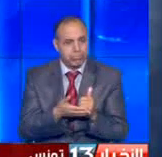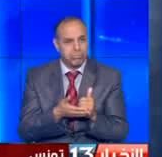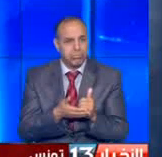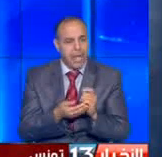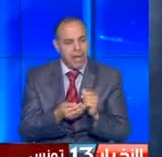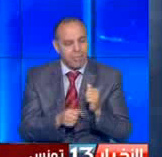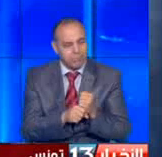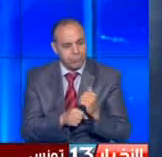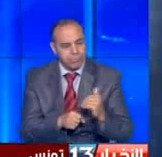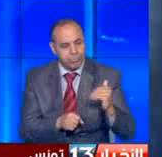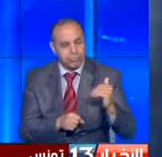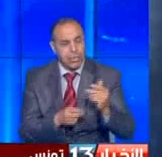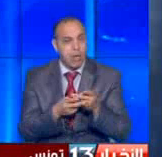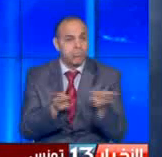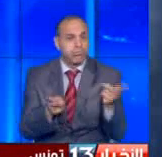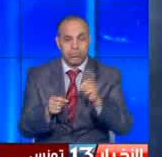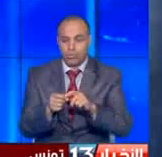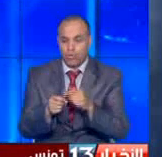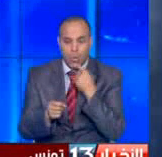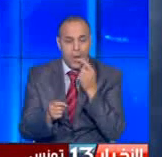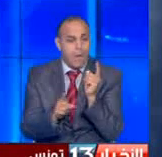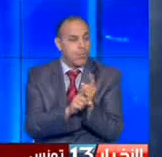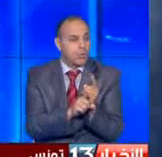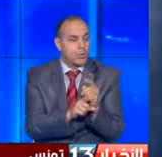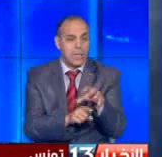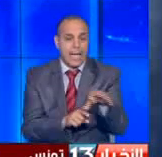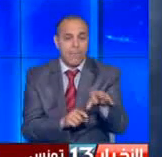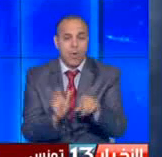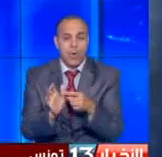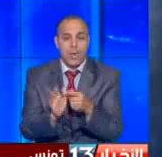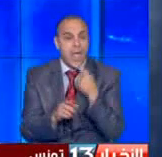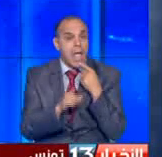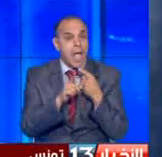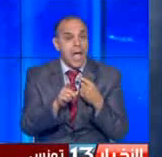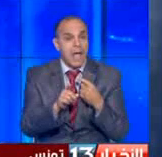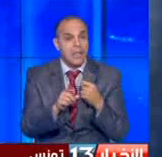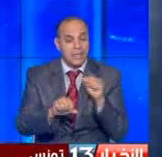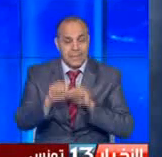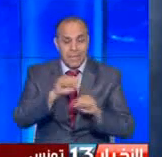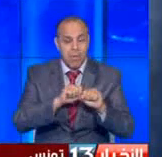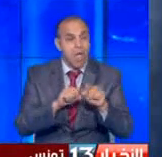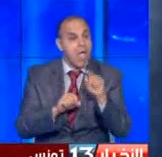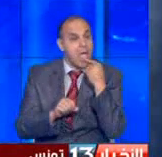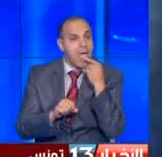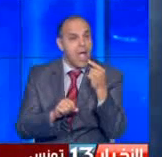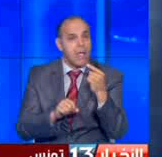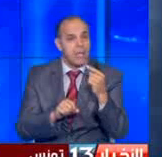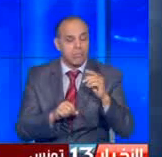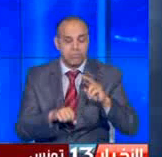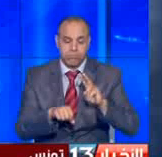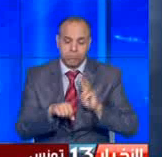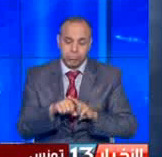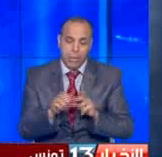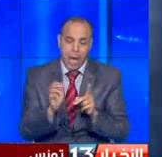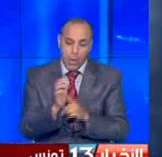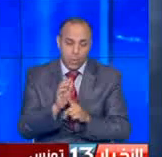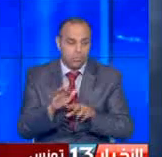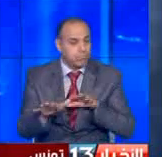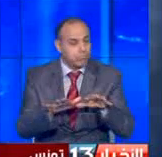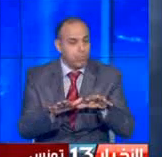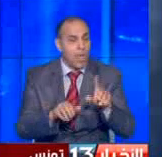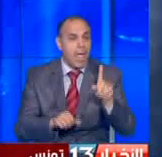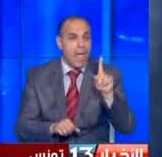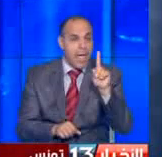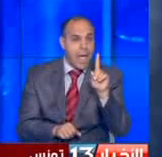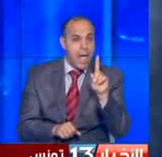التنميه طرح الم شاركنا خلال الملتقى الاقليمي الاول الذي انتظم في الغرب الاطار القانوني والاجراءات العمليه